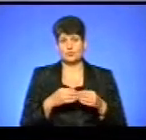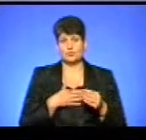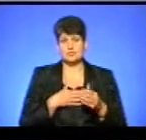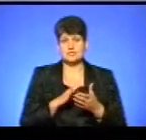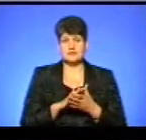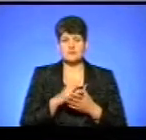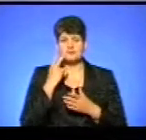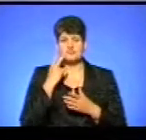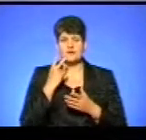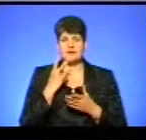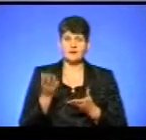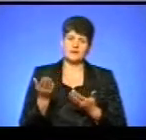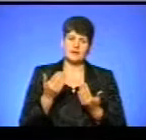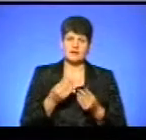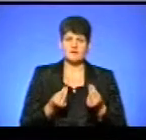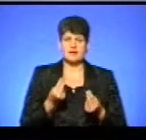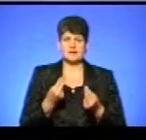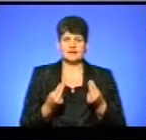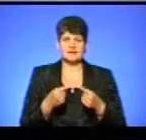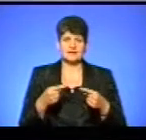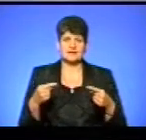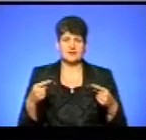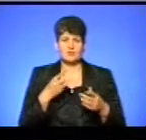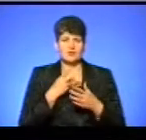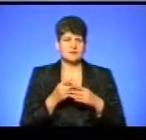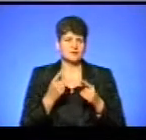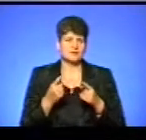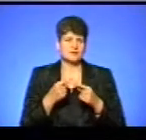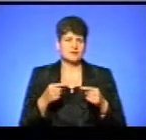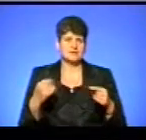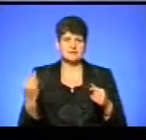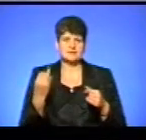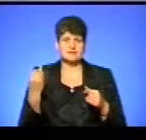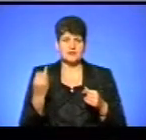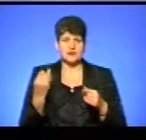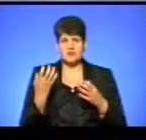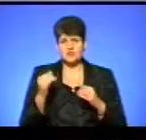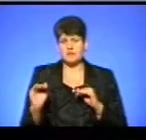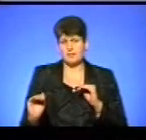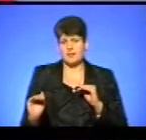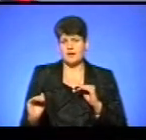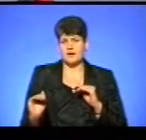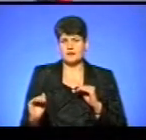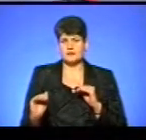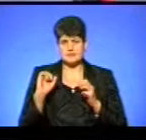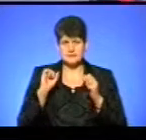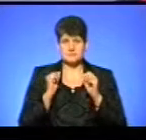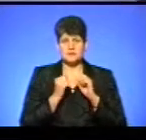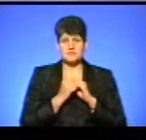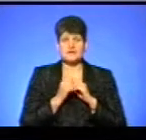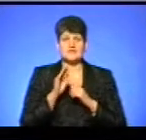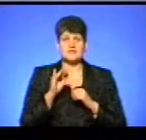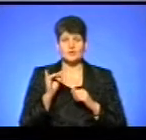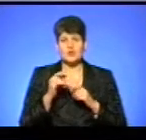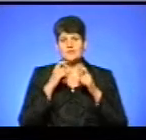завжди кликав нас грати різні ігри, показував нам різні цікаві штуки. Я тоді був ще зовсім маленьким, але завжди пам'ятаю Віктора такого